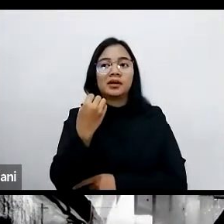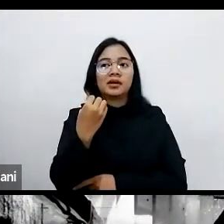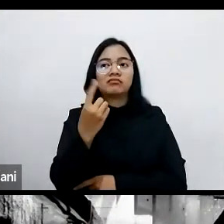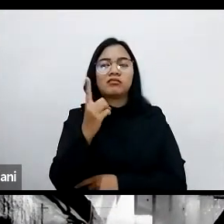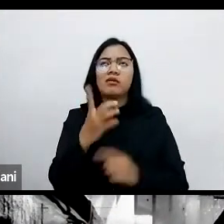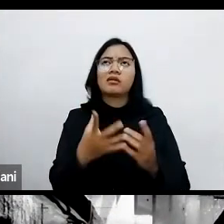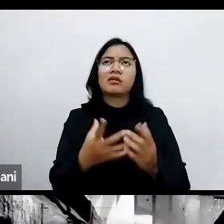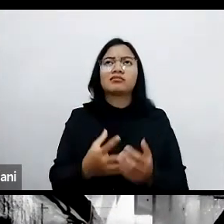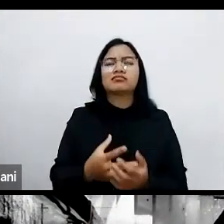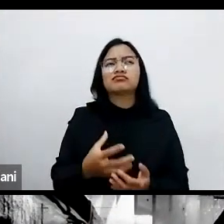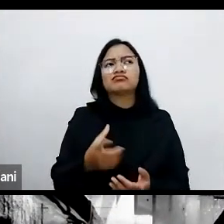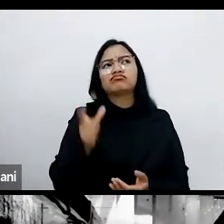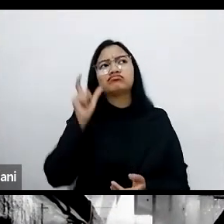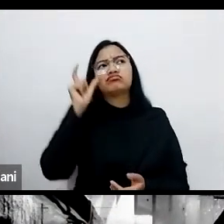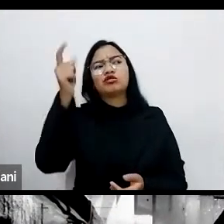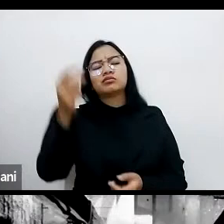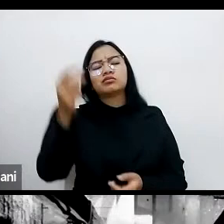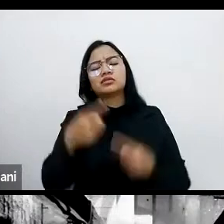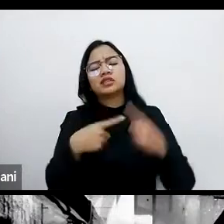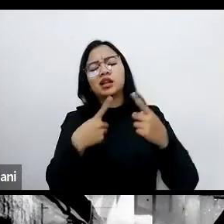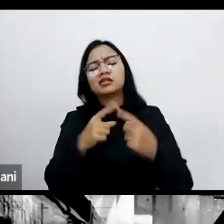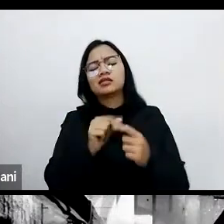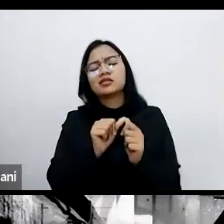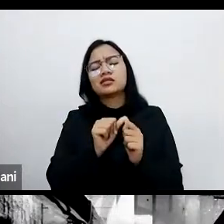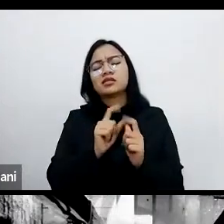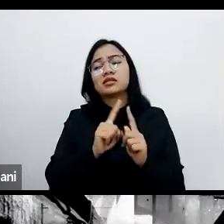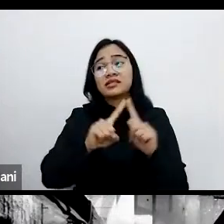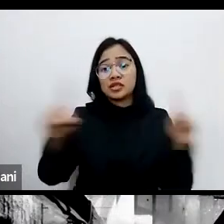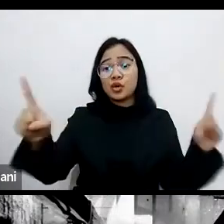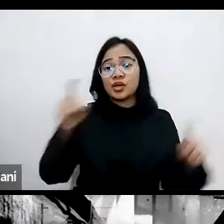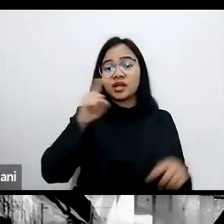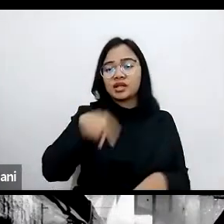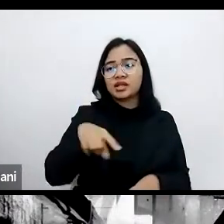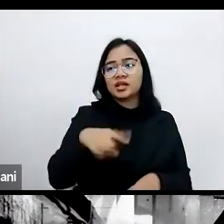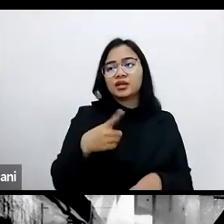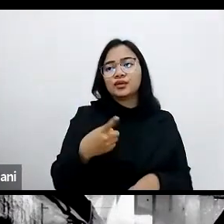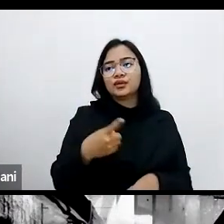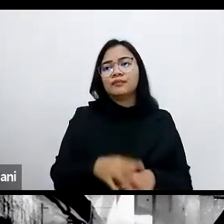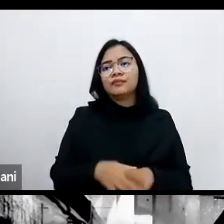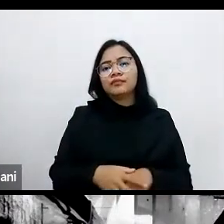enggak, sejauh ini untuk sekedar diskurs akademik